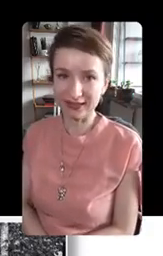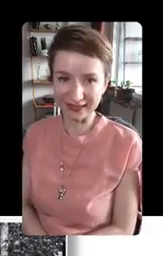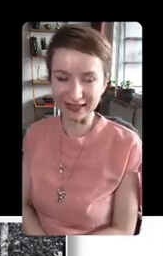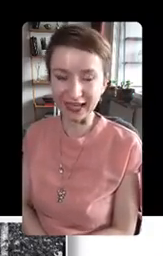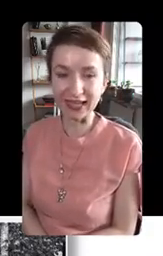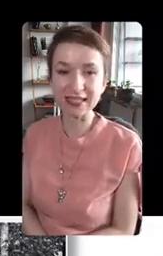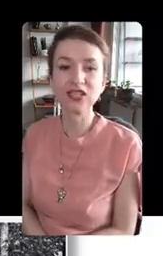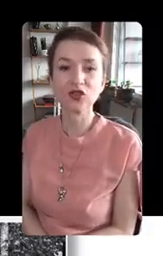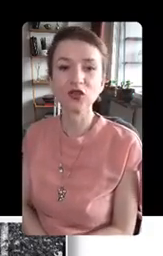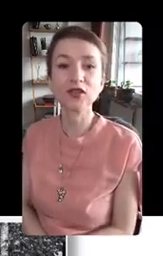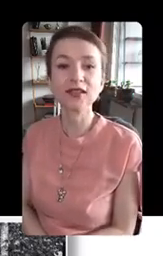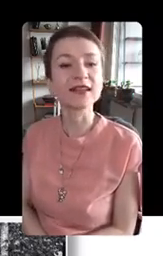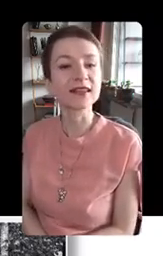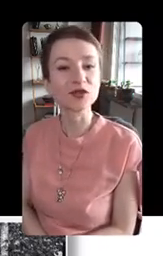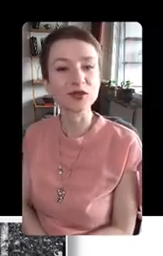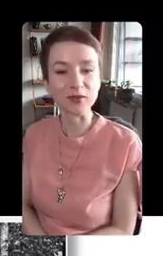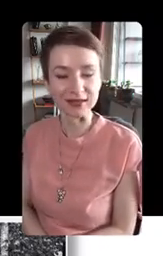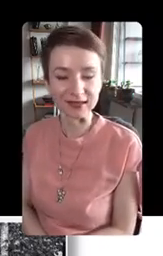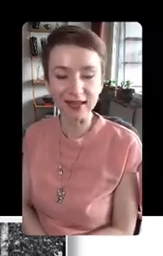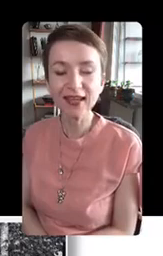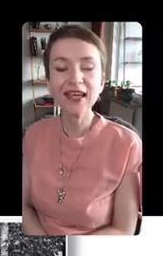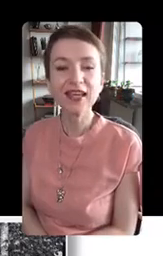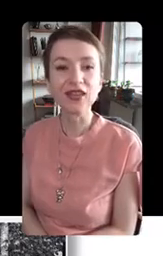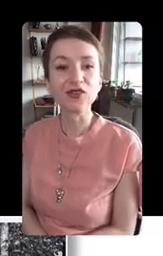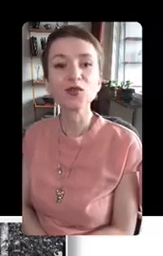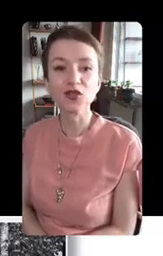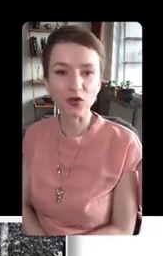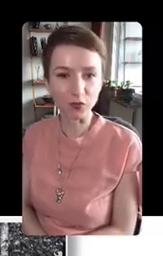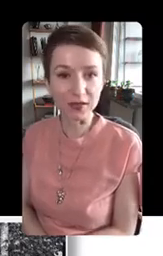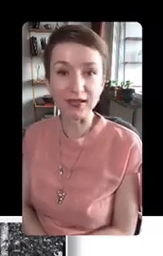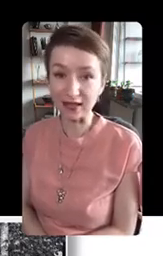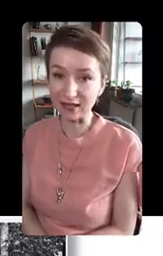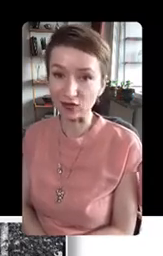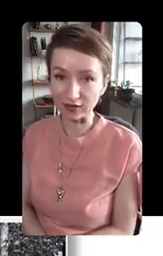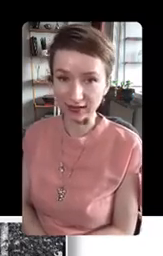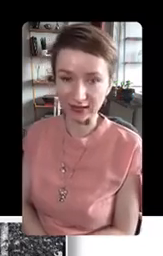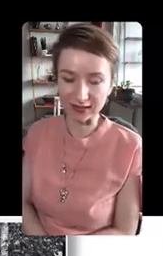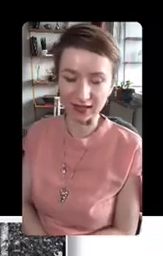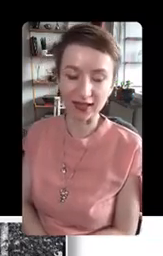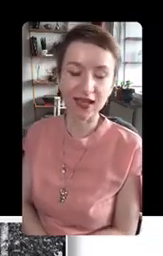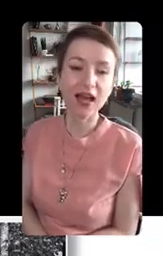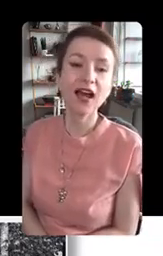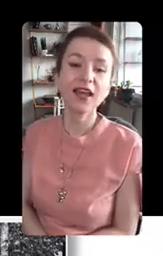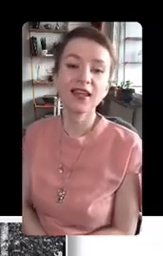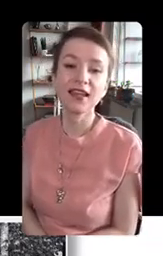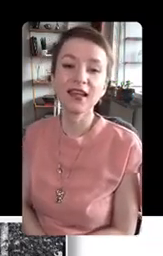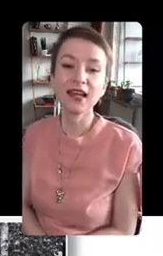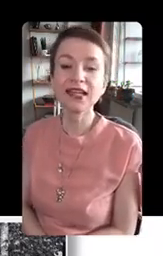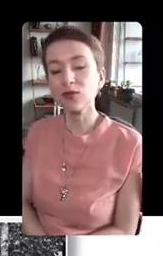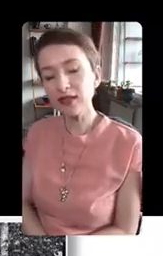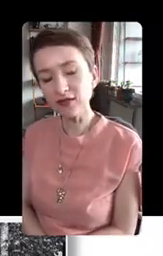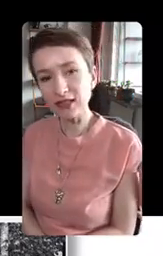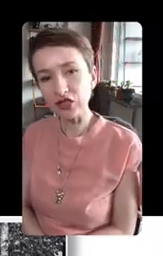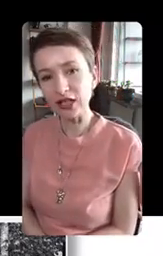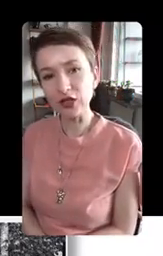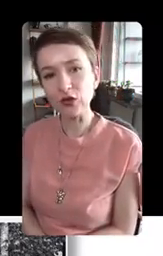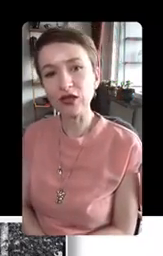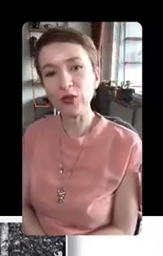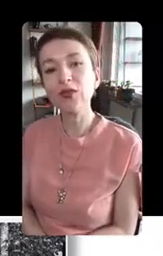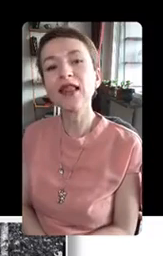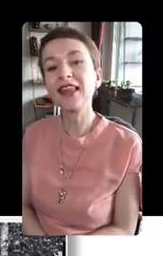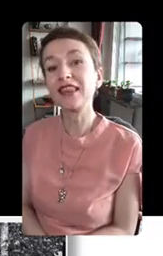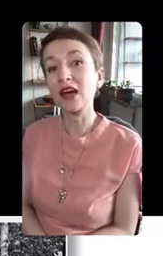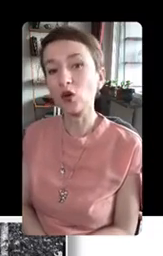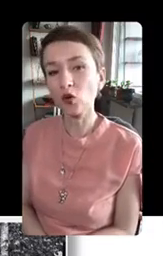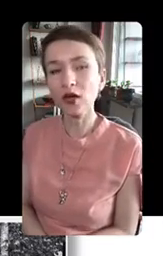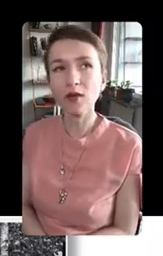яйцо», книга. Я знаю, что оно издано на русском языке, и его можно купить, заказать в интернете. И Эльза Бесков, к сожалению,